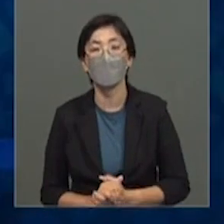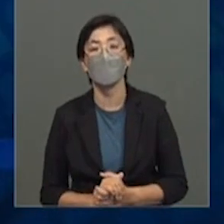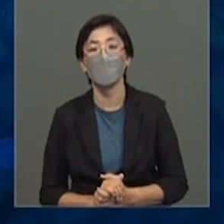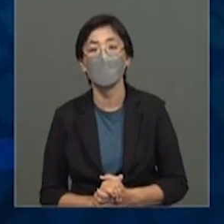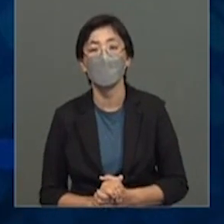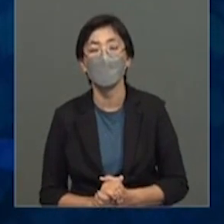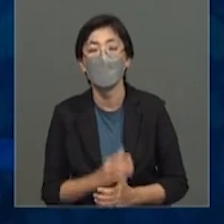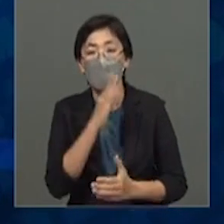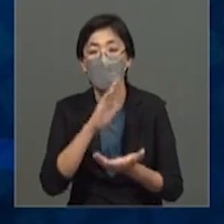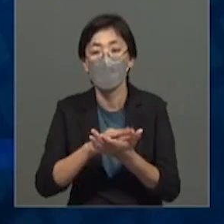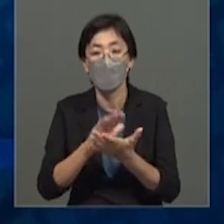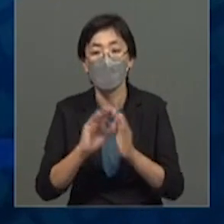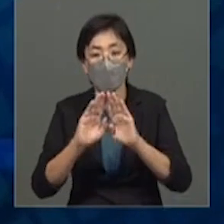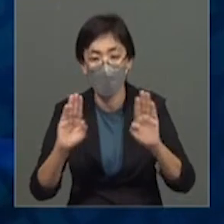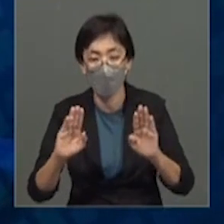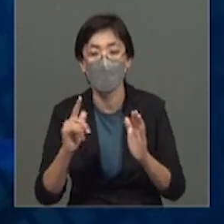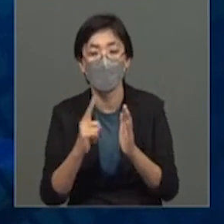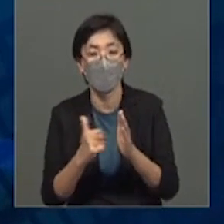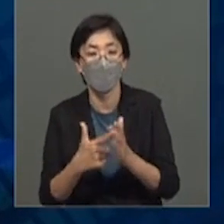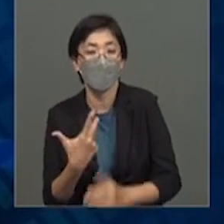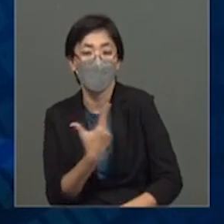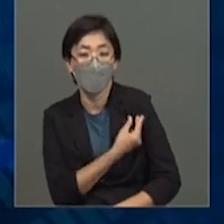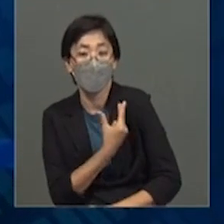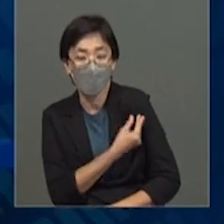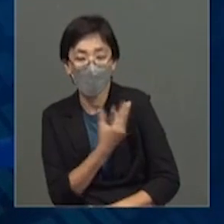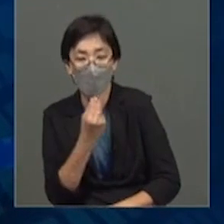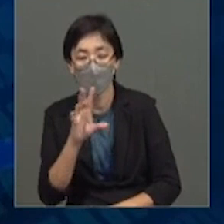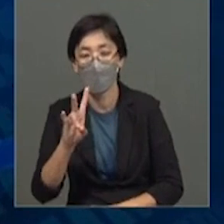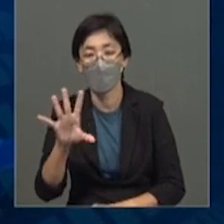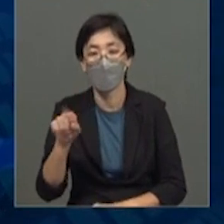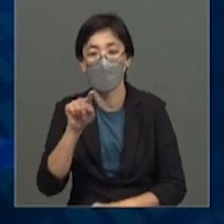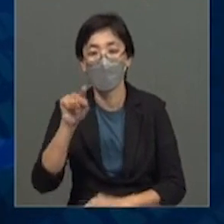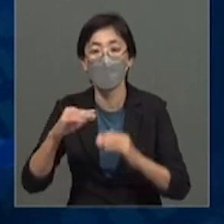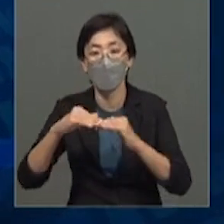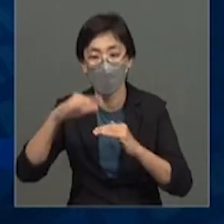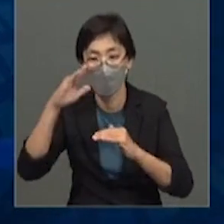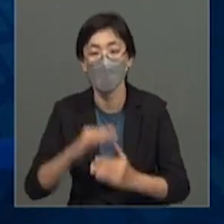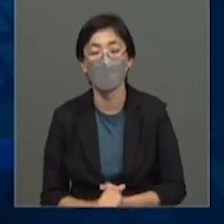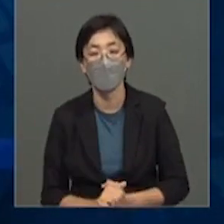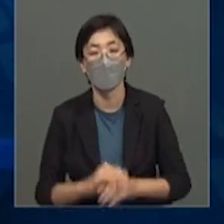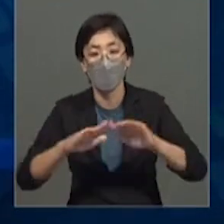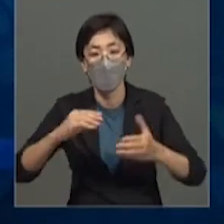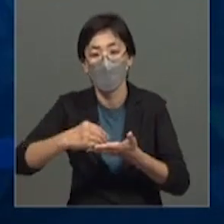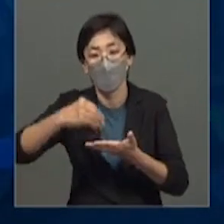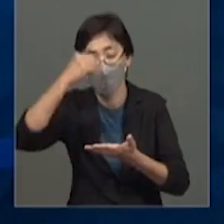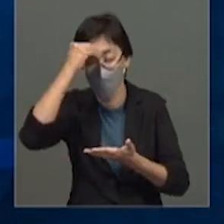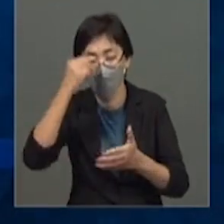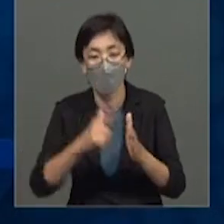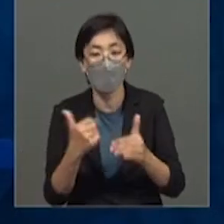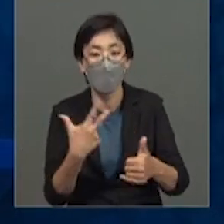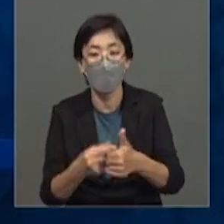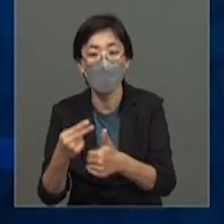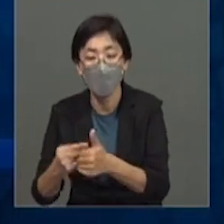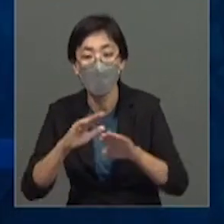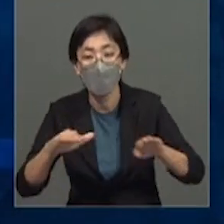ในการที่จะเปิดเรียนเนี่ยก็ต้องได้รับวัคซีนเนี่ยเกิน 75% แล้วก็สำหรับนักเรียนเนี่ยที่ผ่านมาเราก็ได้มีการฉีดวัคซีน